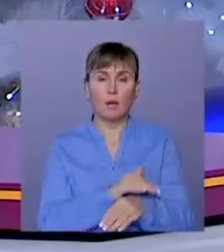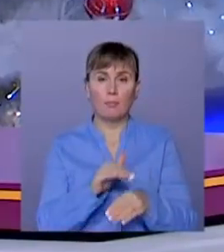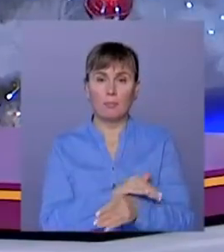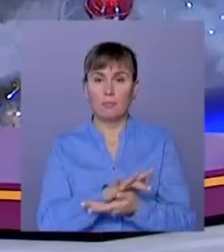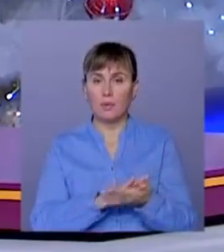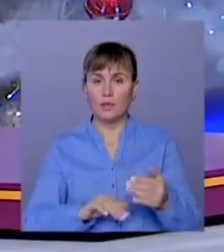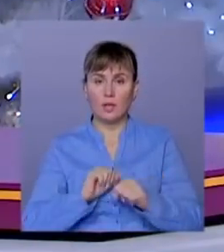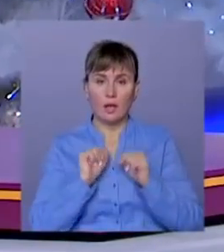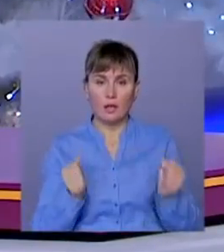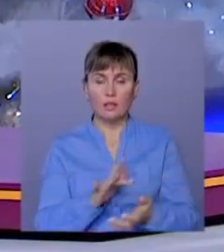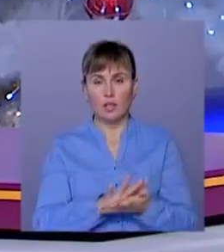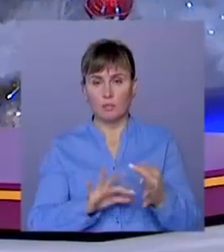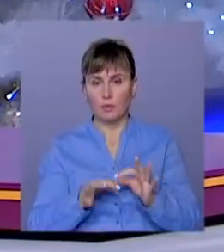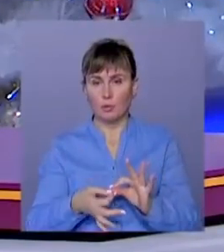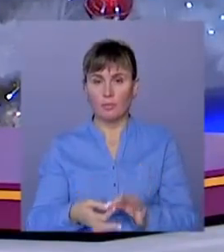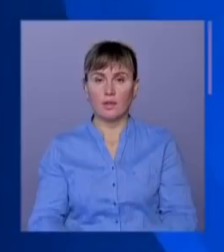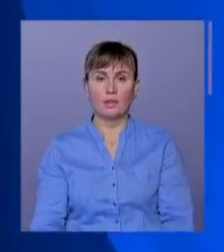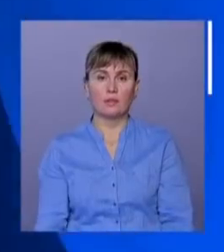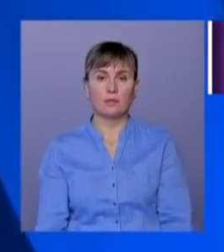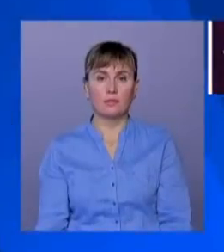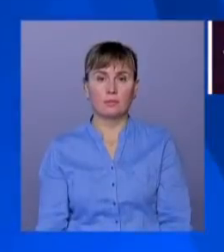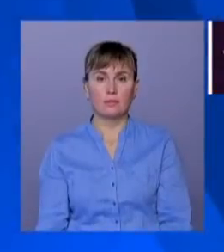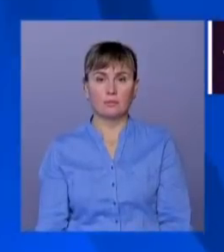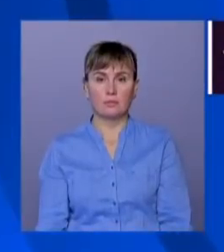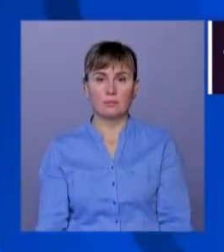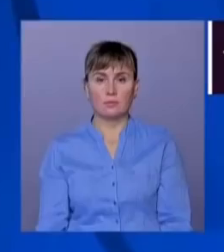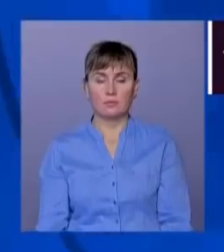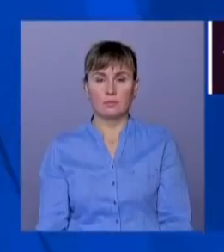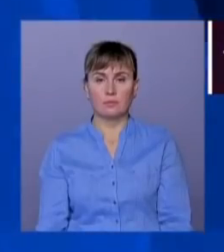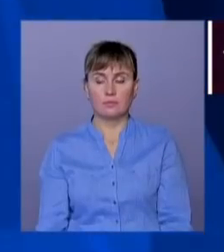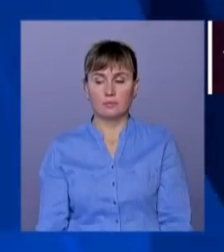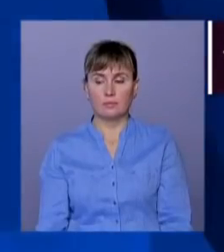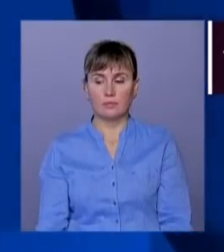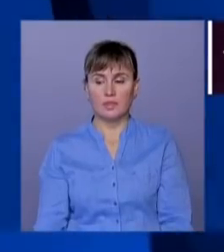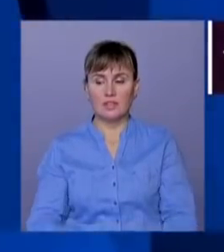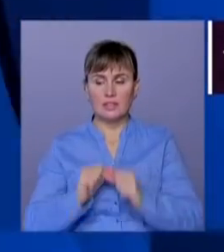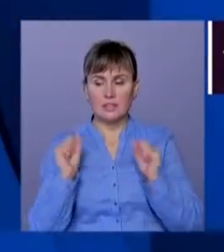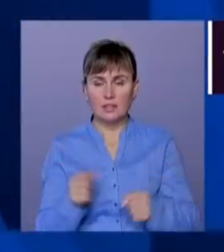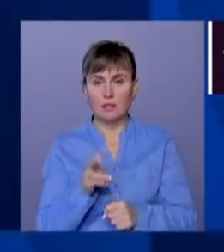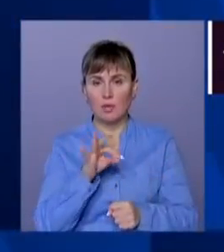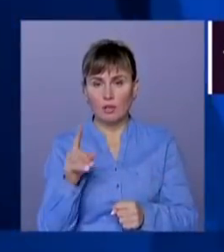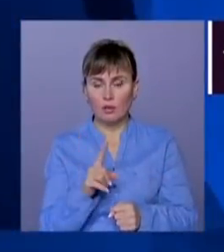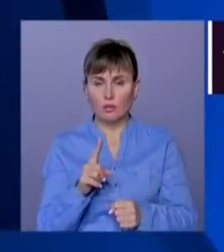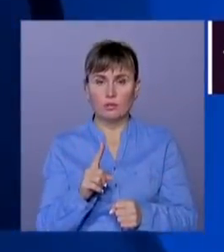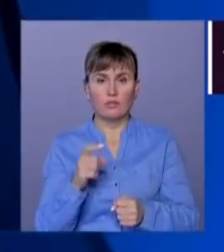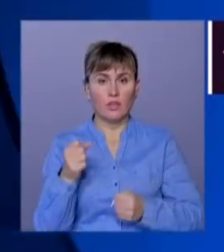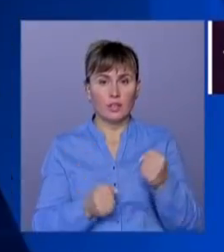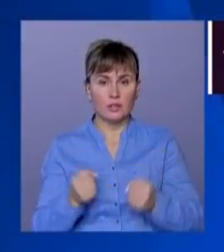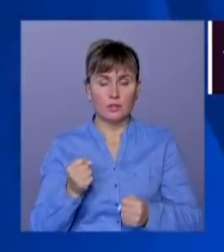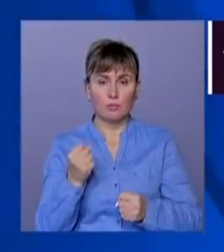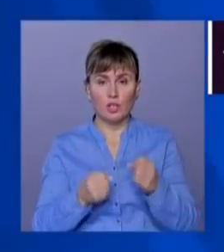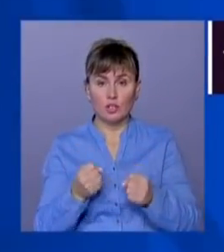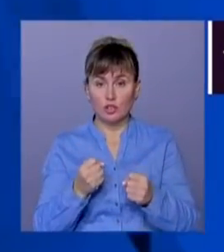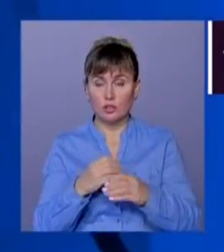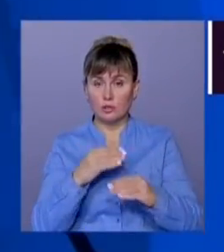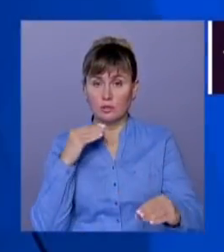холодов в материале Ильзата Акчурина. Что это? В сильный мороз по центру города водитель кабриолета